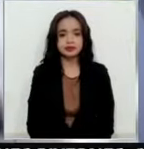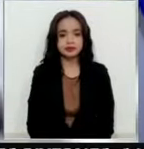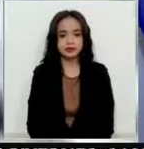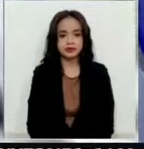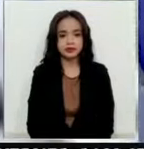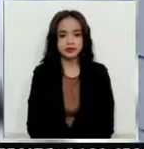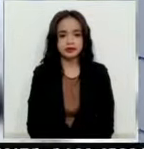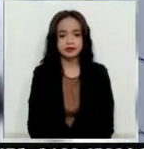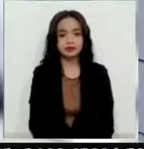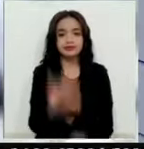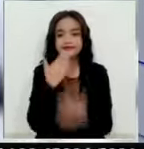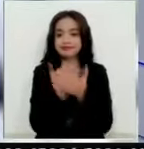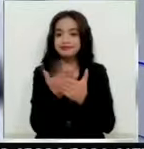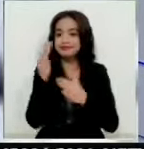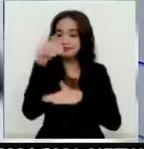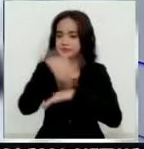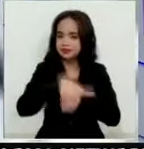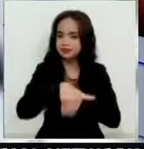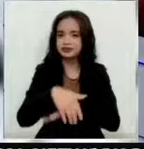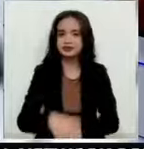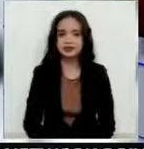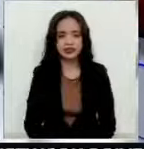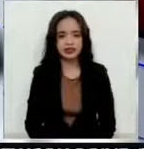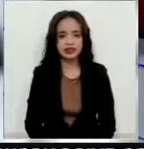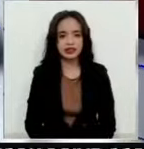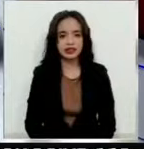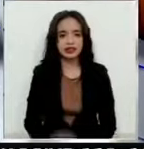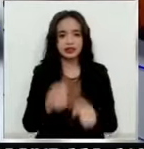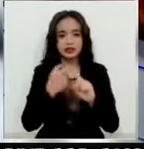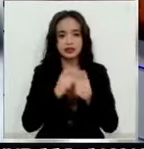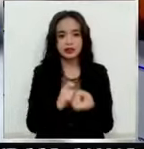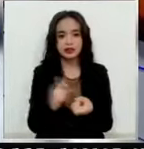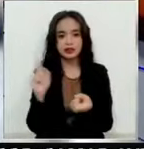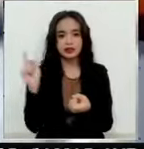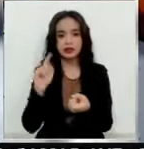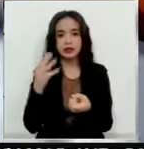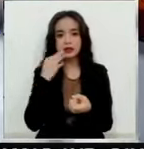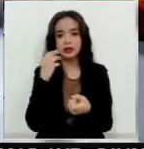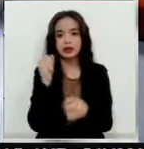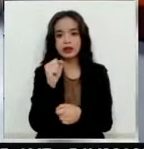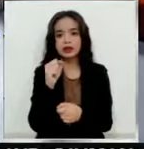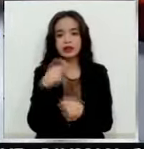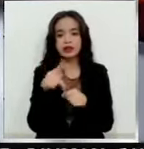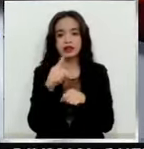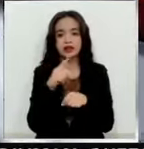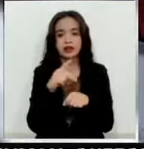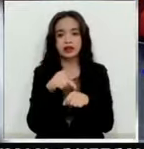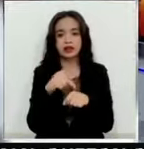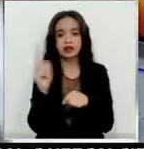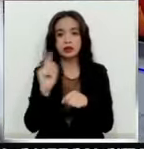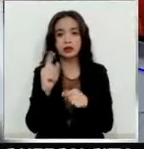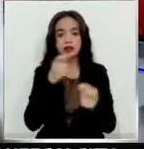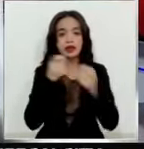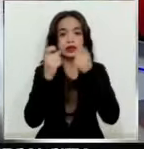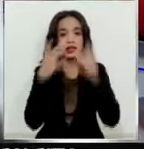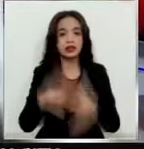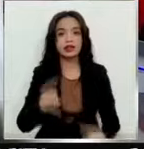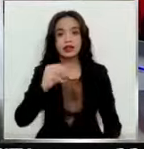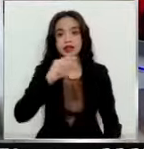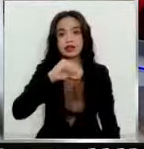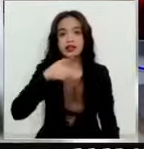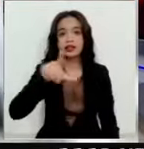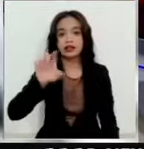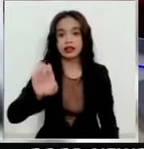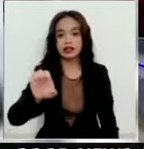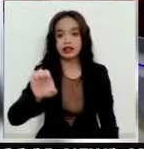Good evening mga kapuso! From being Miss U Philippines, ganap na raw na Ateger o ating manager si Michelle D sa kanyang heartthrob